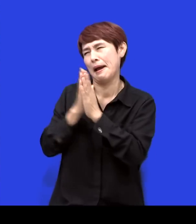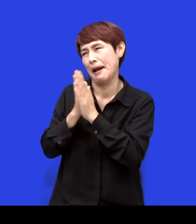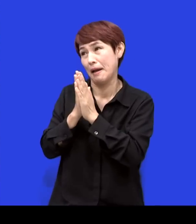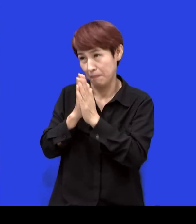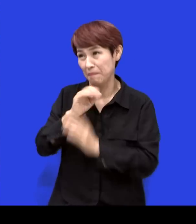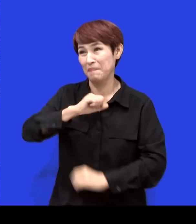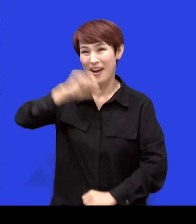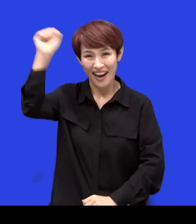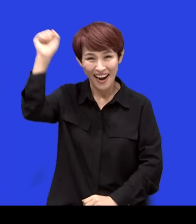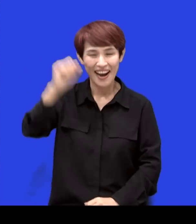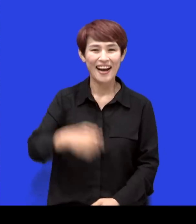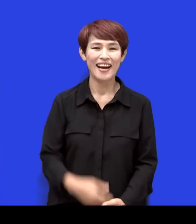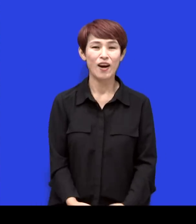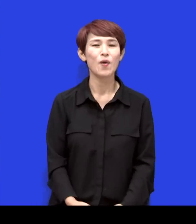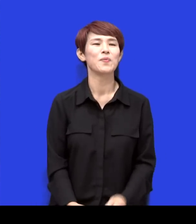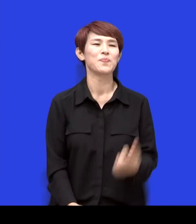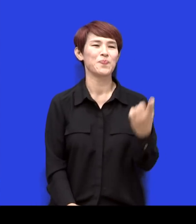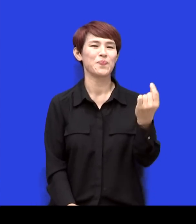들었습니다. 네, 맞습니다. 그